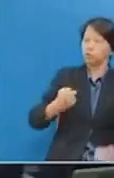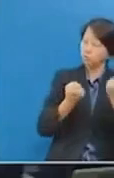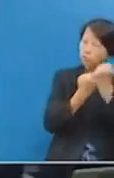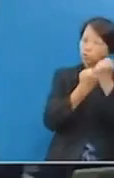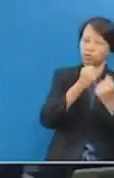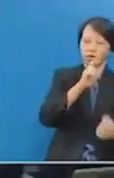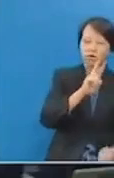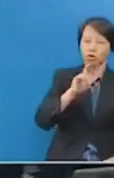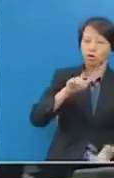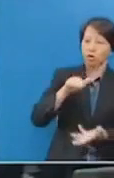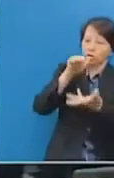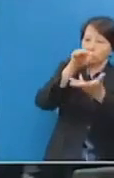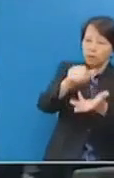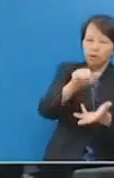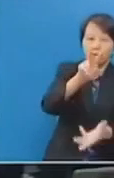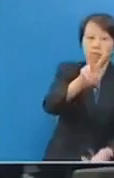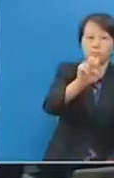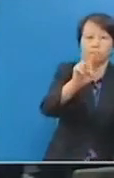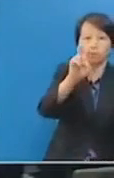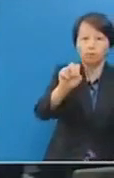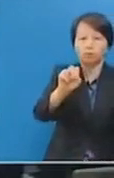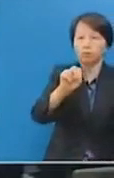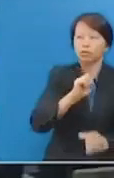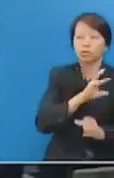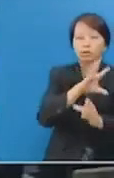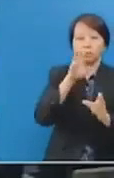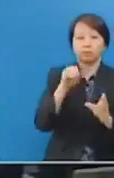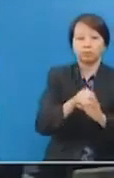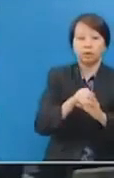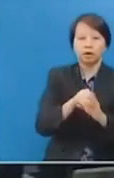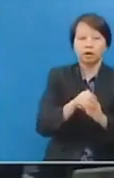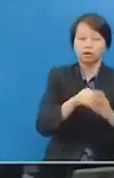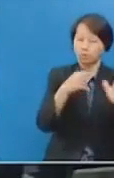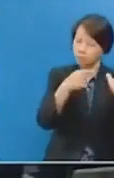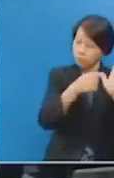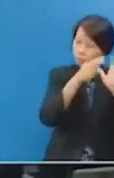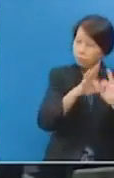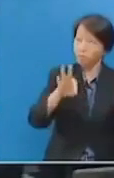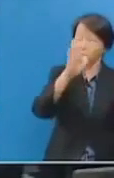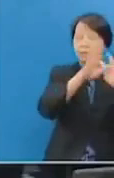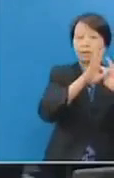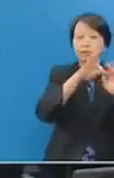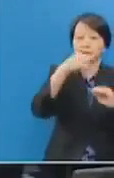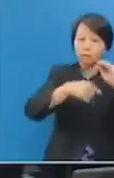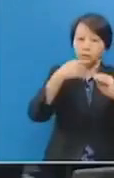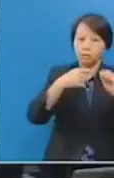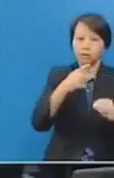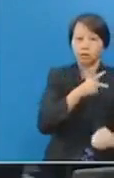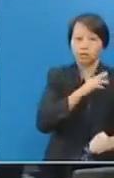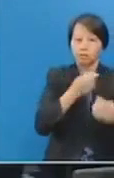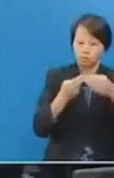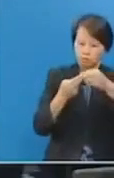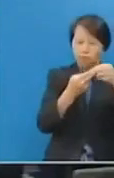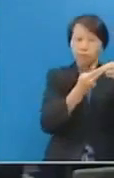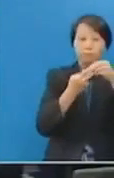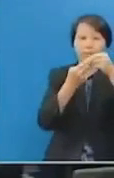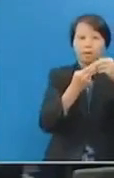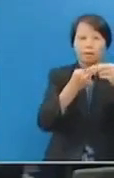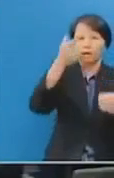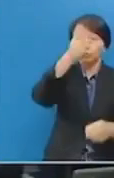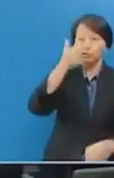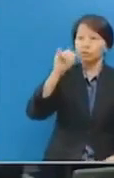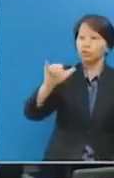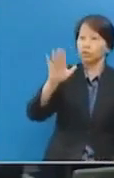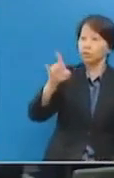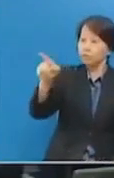undang-undang perbekalan 2020 mandala itu termasuk pegawaian penting berhubung dengan kementerian perpaduan sebaiknya